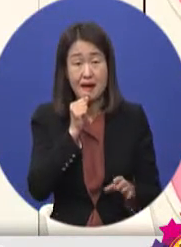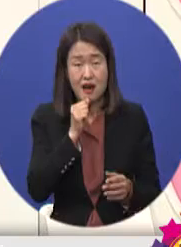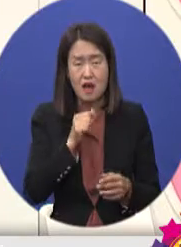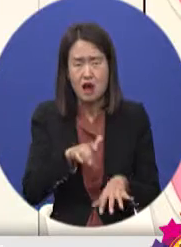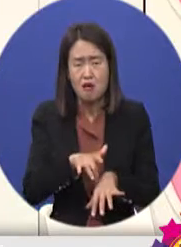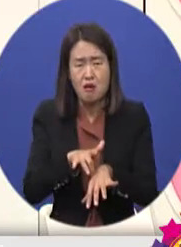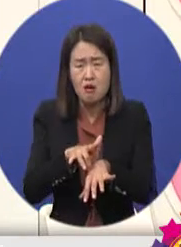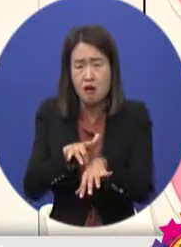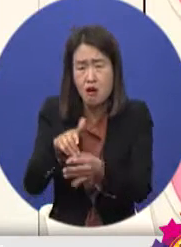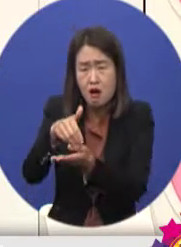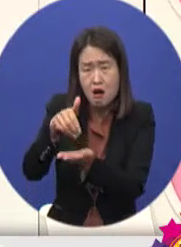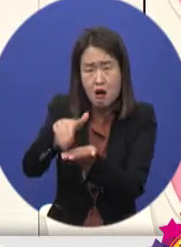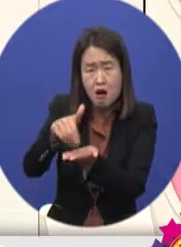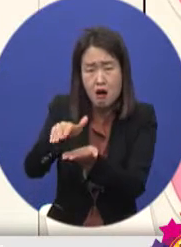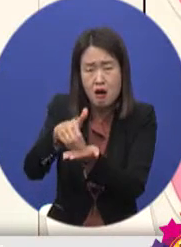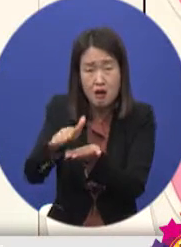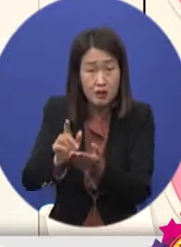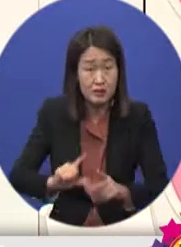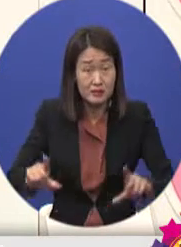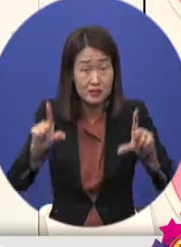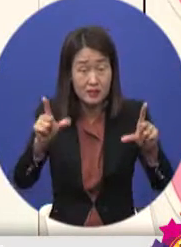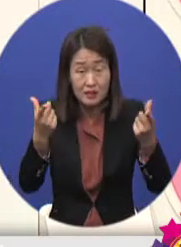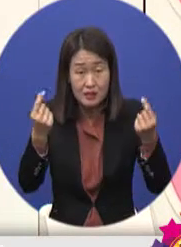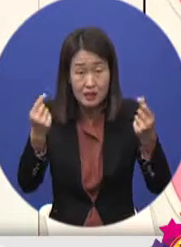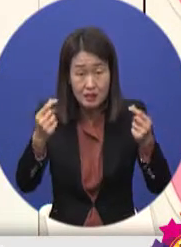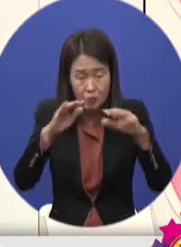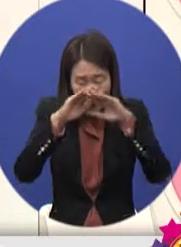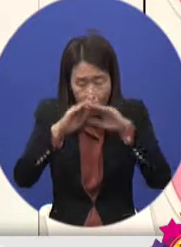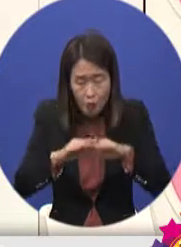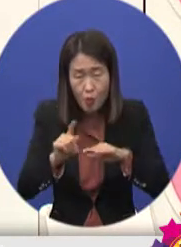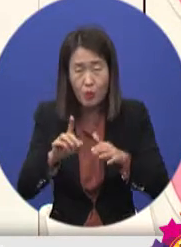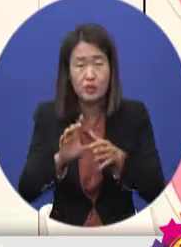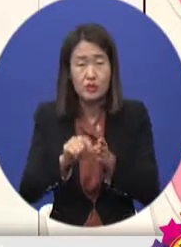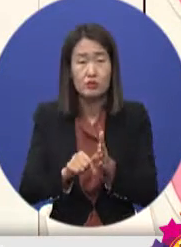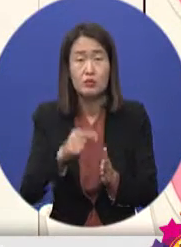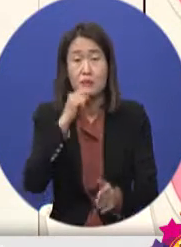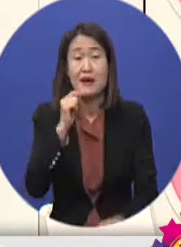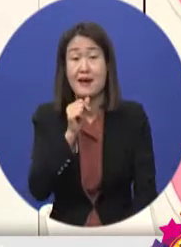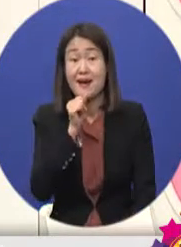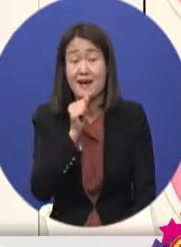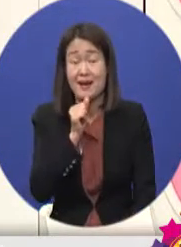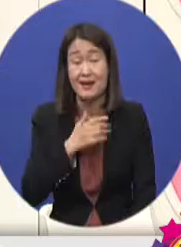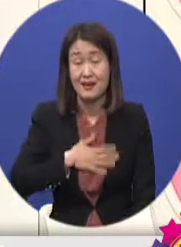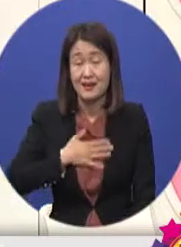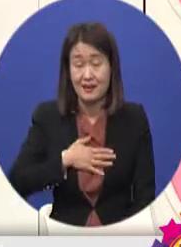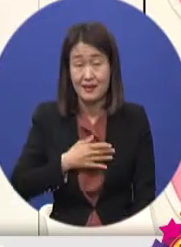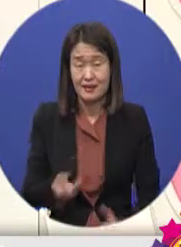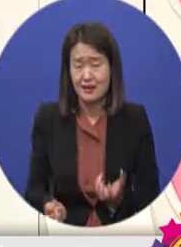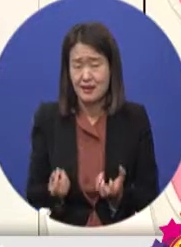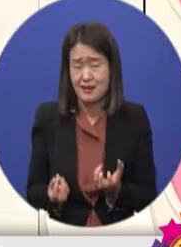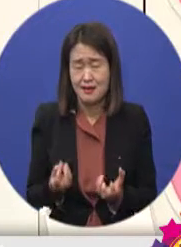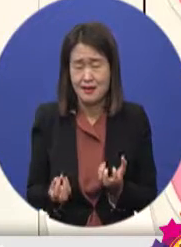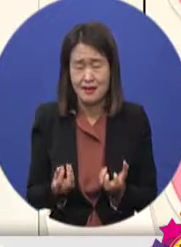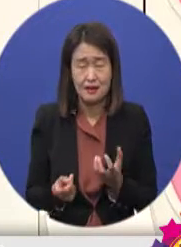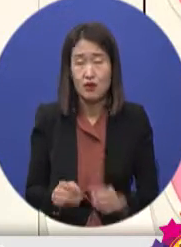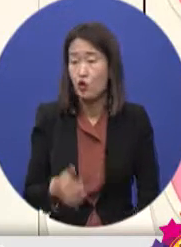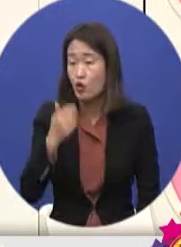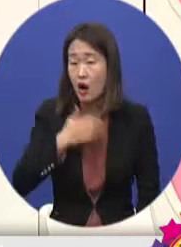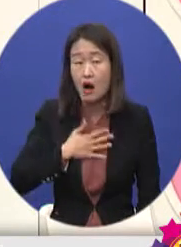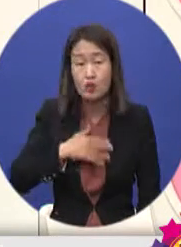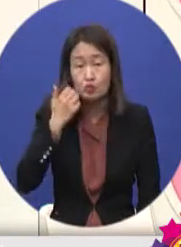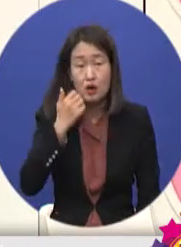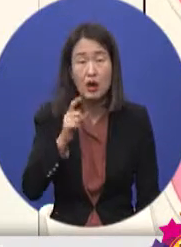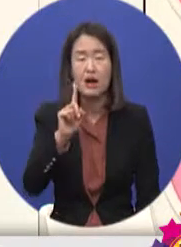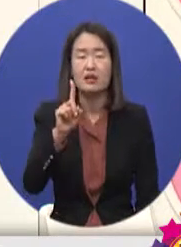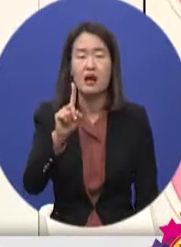있잖아요. 예예. 예전부터 그죠? 예. 보사떡 때도 팥을 쓰고 그러는데 아는 언니가 팥을 보냈어요, 한 대를.